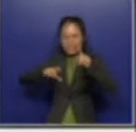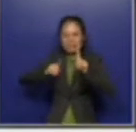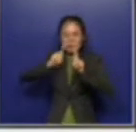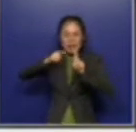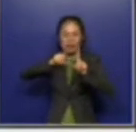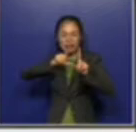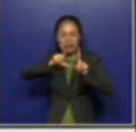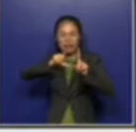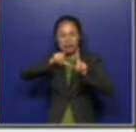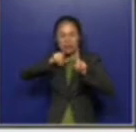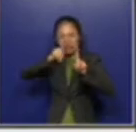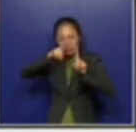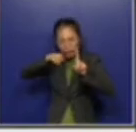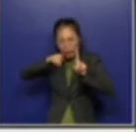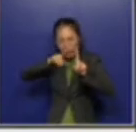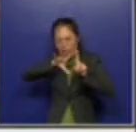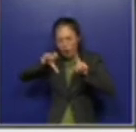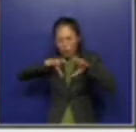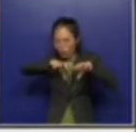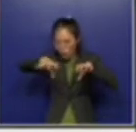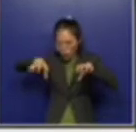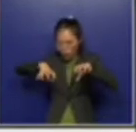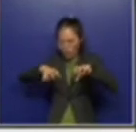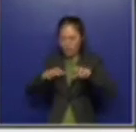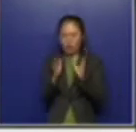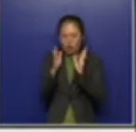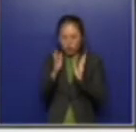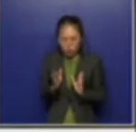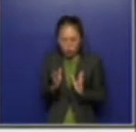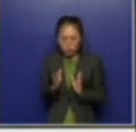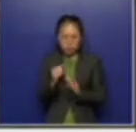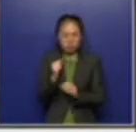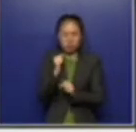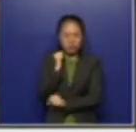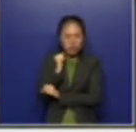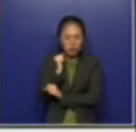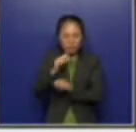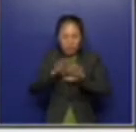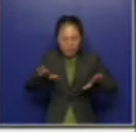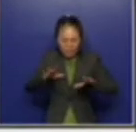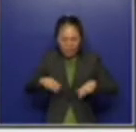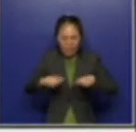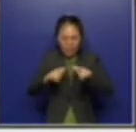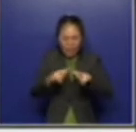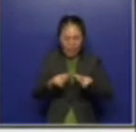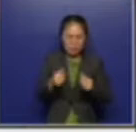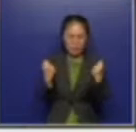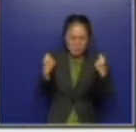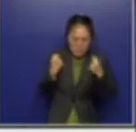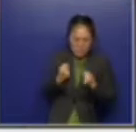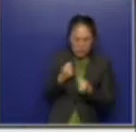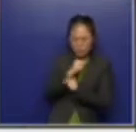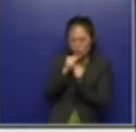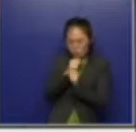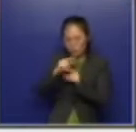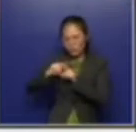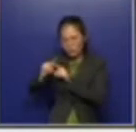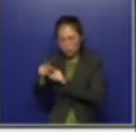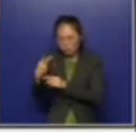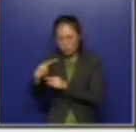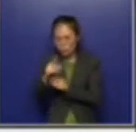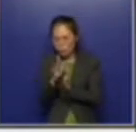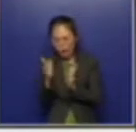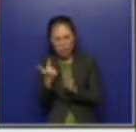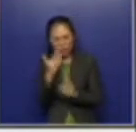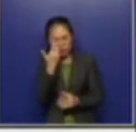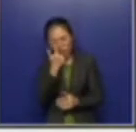มีเงินที่จะไปโรงเรียนมีนมโรงเรียนมีชุดโรงเรียนใส่ได้มากมายครับท่านประธานที่เคารพครับนี่คือคำ